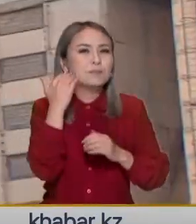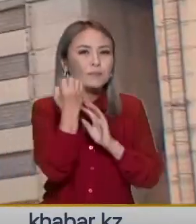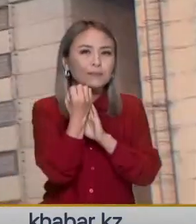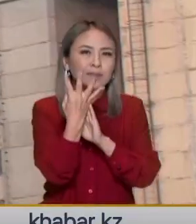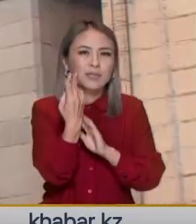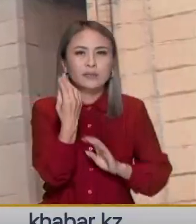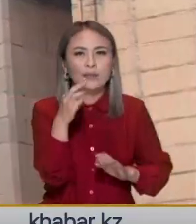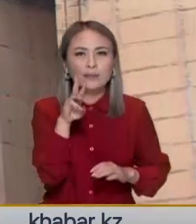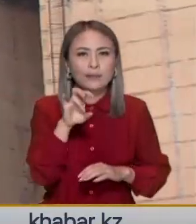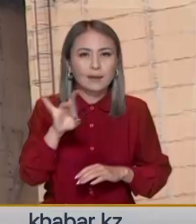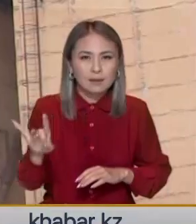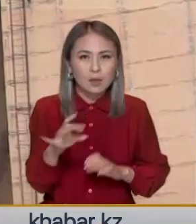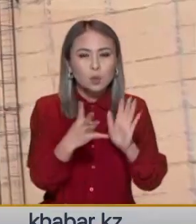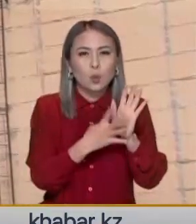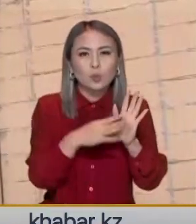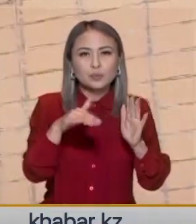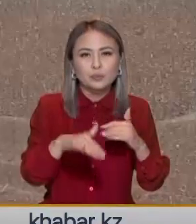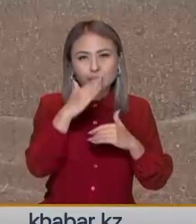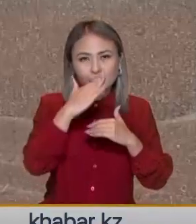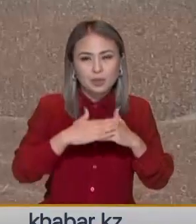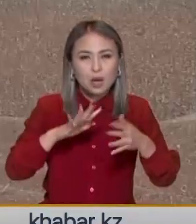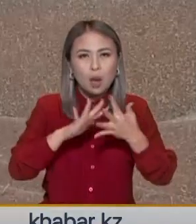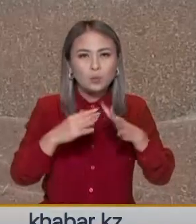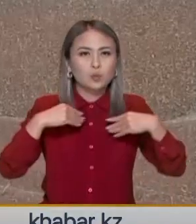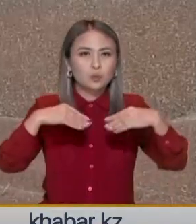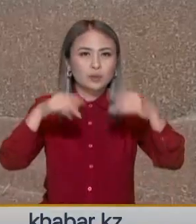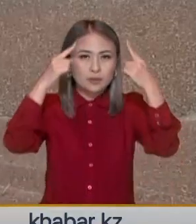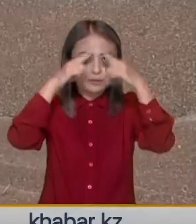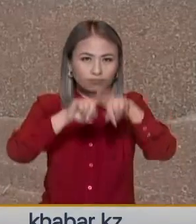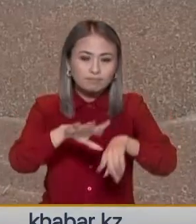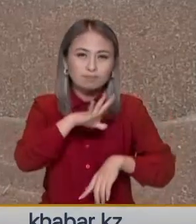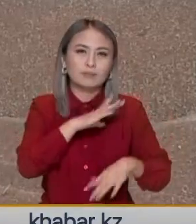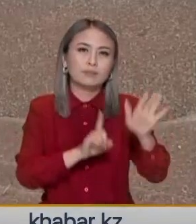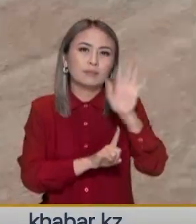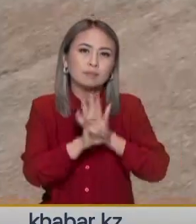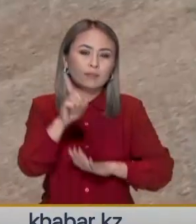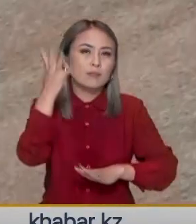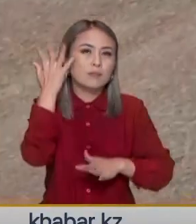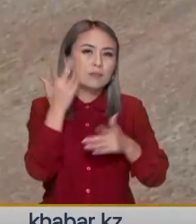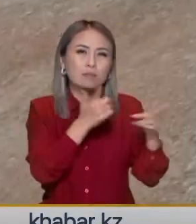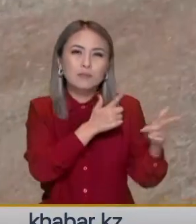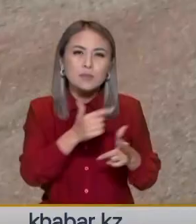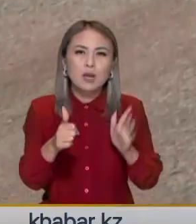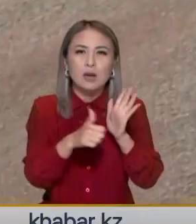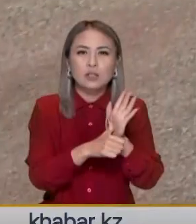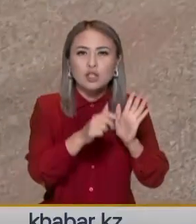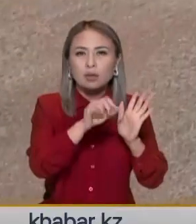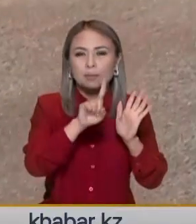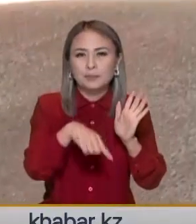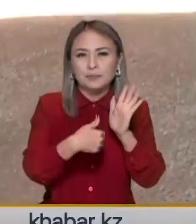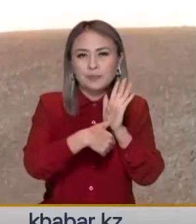14 центнер. Науқанға 9 мыңға жуық ауыл шаруашылық техникасы жұмылдырылды. Бастырылған астықтың жалпы көлемі